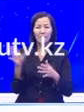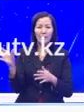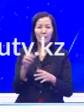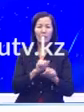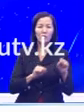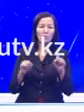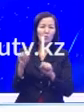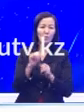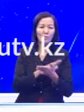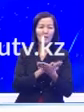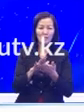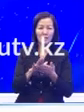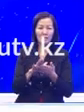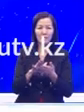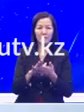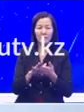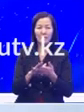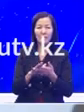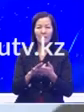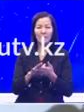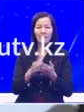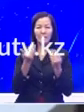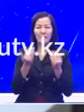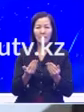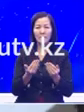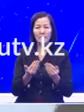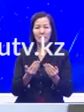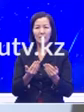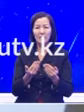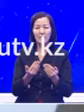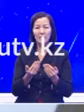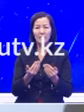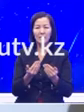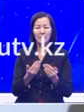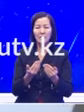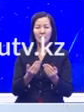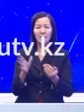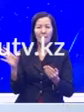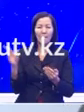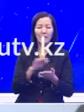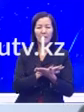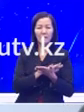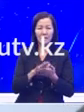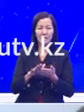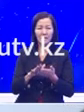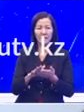жуамыз. Қазіргі міне таңға қарай бәрін хлоркамен жуамыз, сүртеміз, өйткені көріп